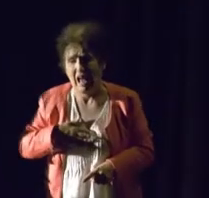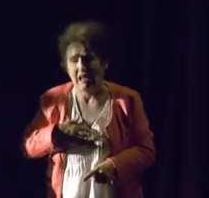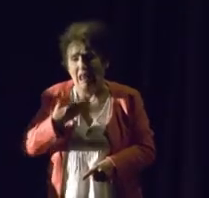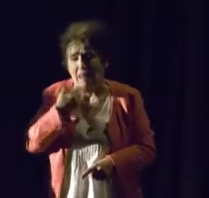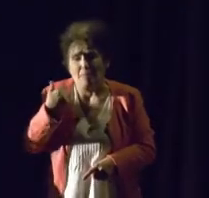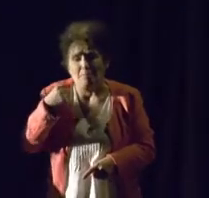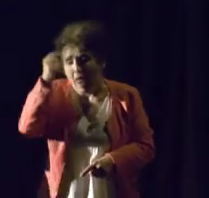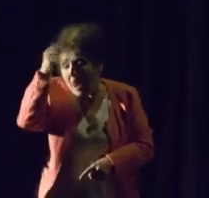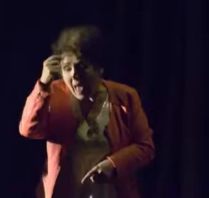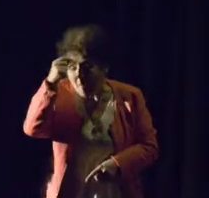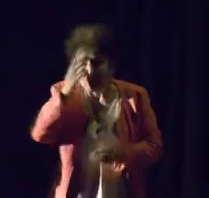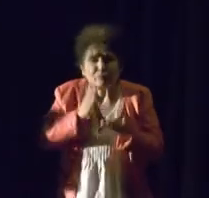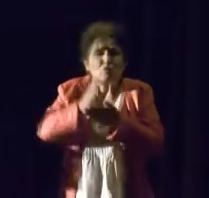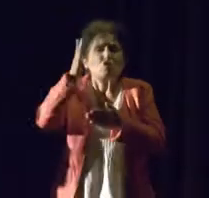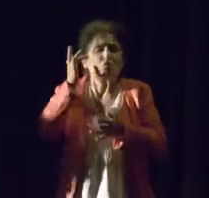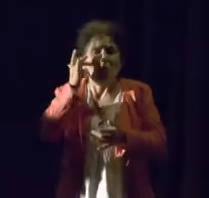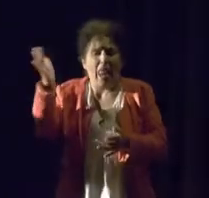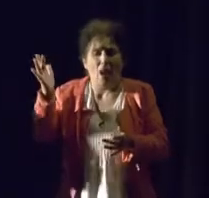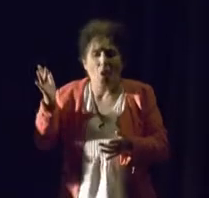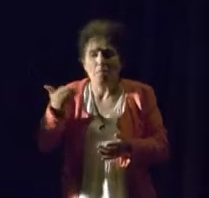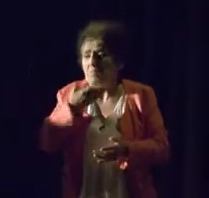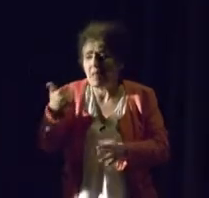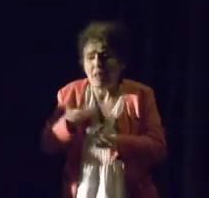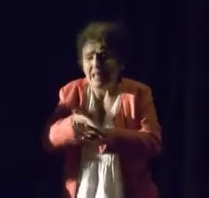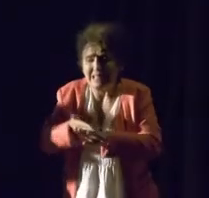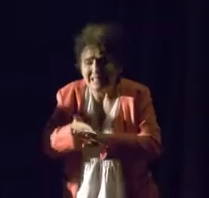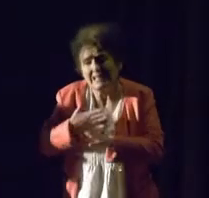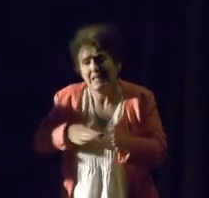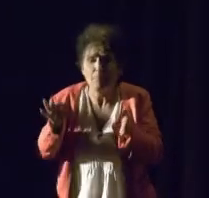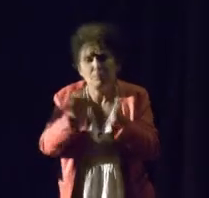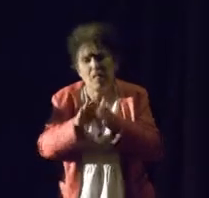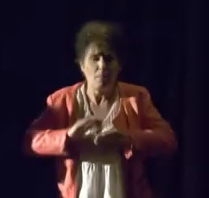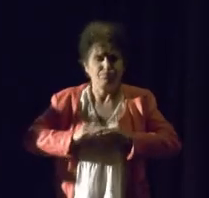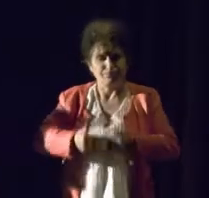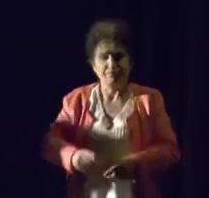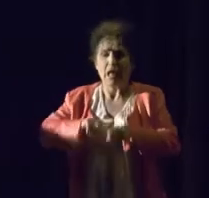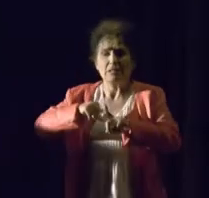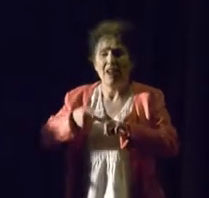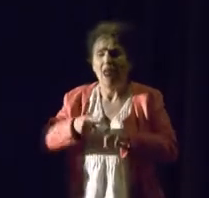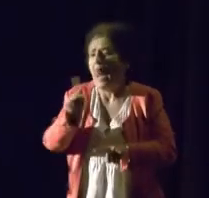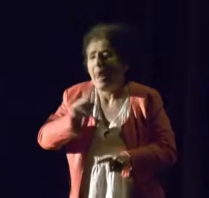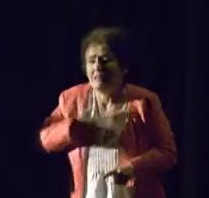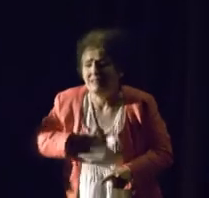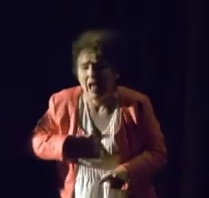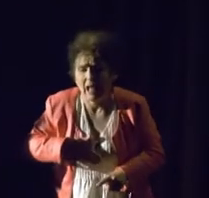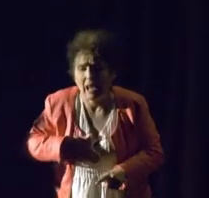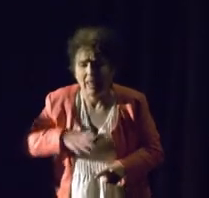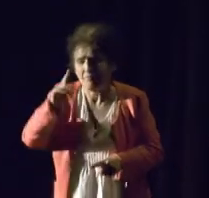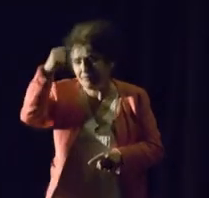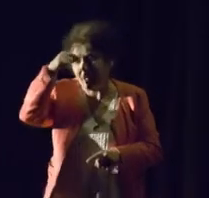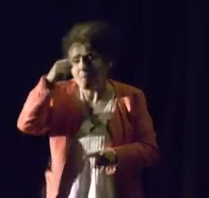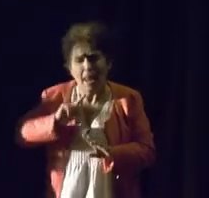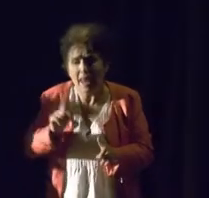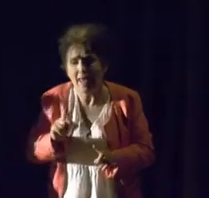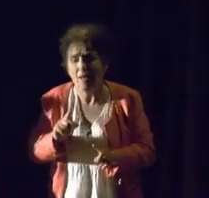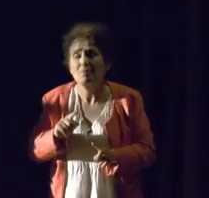немале намера да забременат, немале секс со цел да забременат, не сакале да забременат,